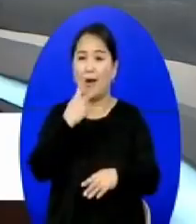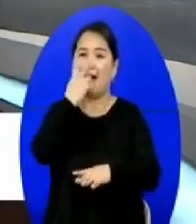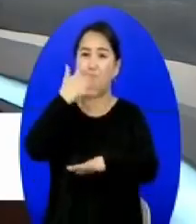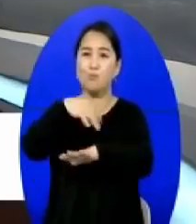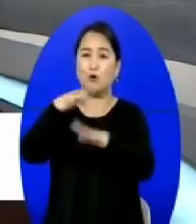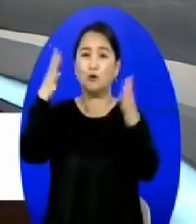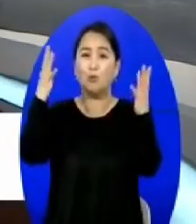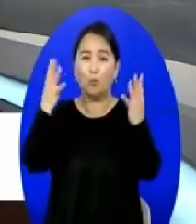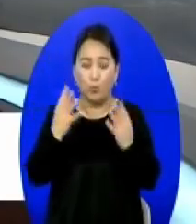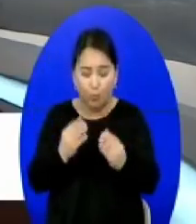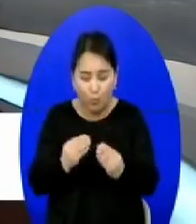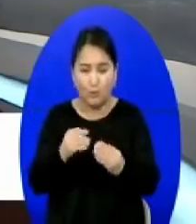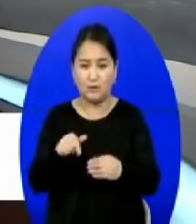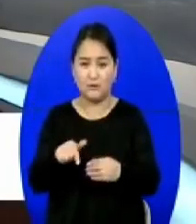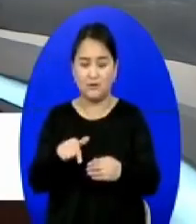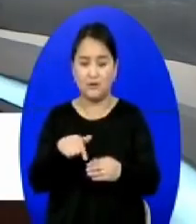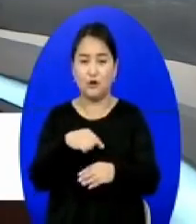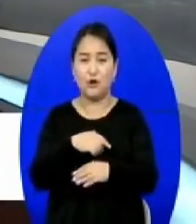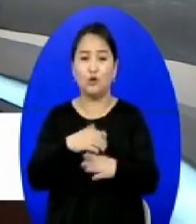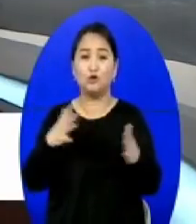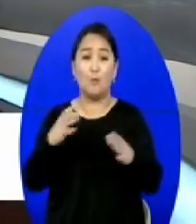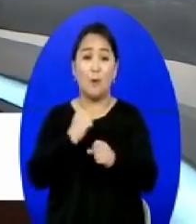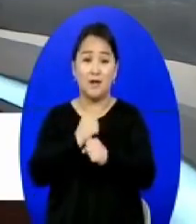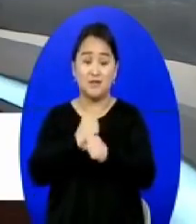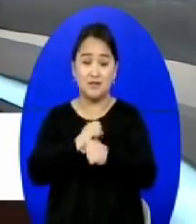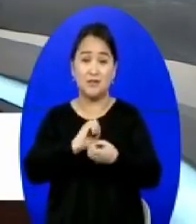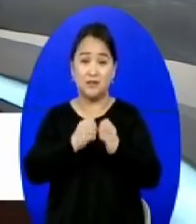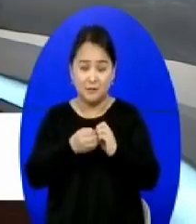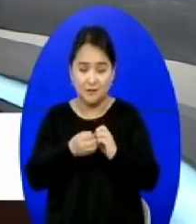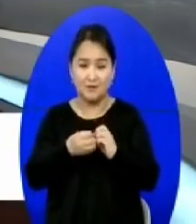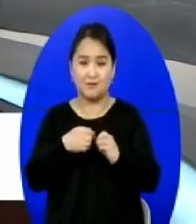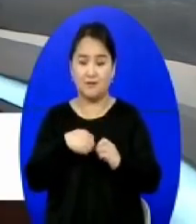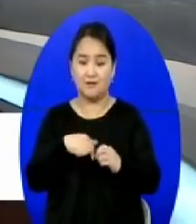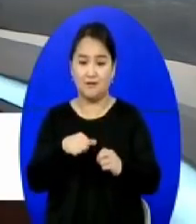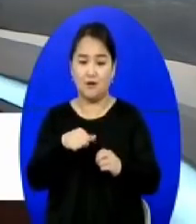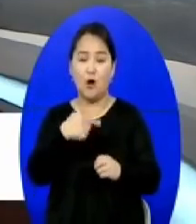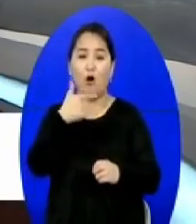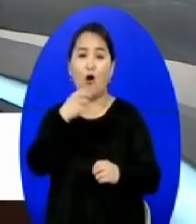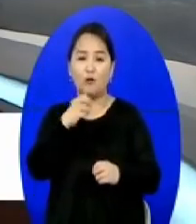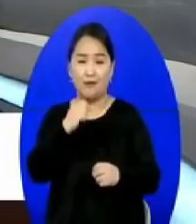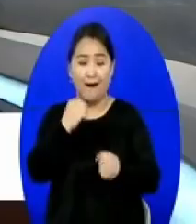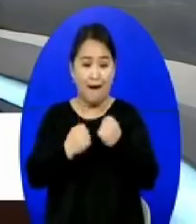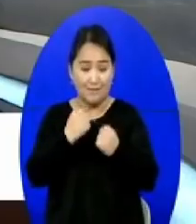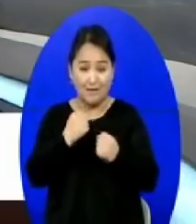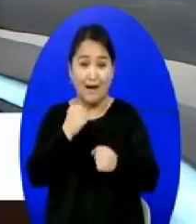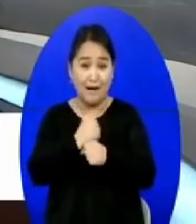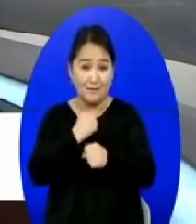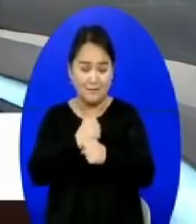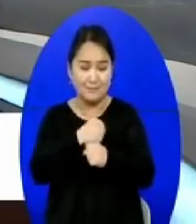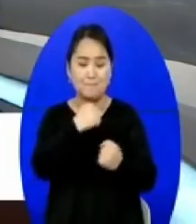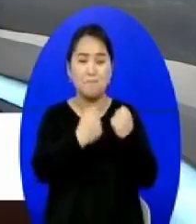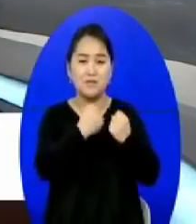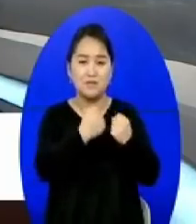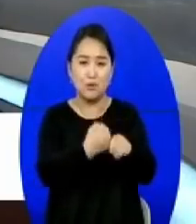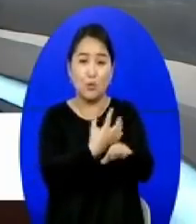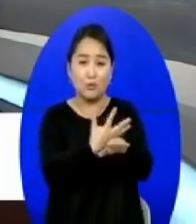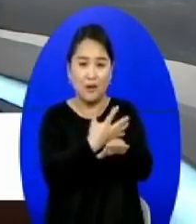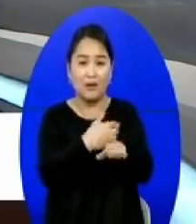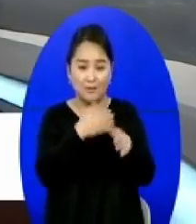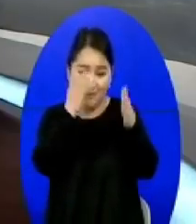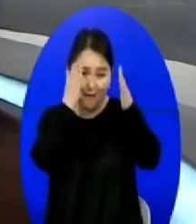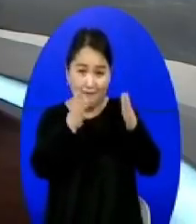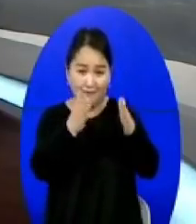одоо эргчлүүд хийх томоохон ажлын нэг бол яг нь авто машинаас гарч байгаа угарыг хийг багасгах гол ажил гэдгийг бол одоо холбогдох албаныхан бол онцлог гэж үзсэн